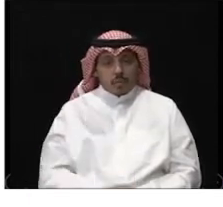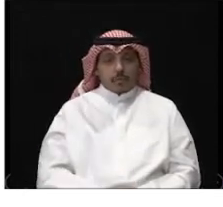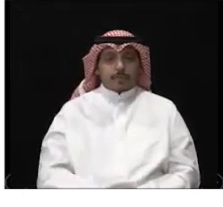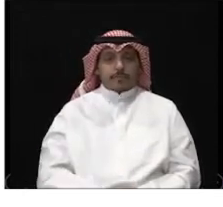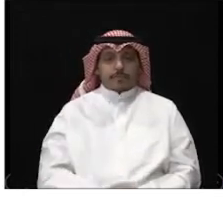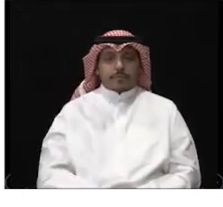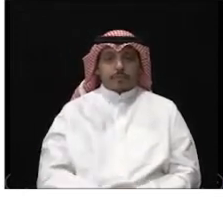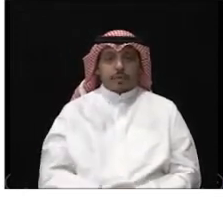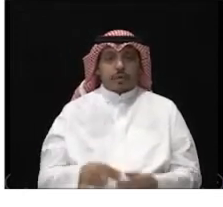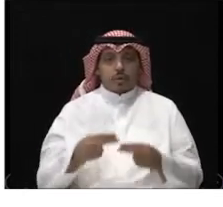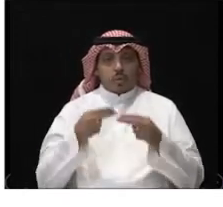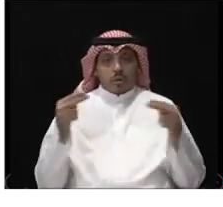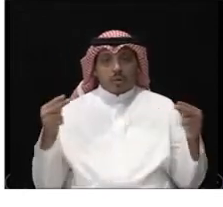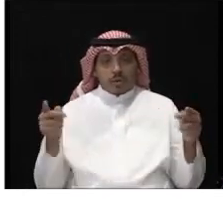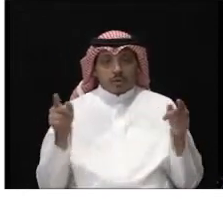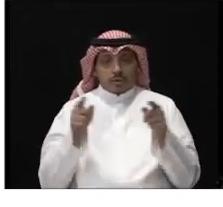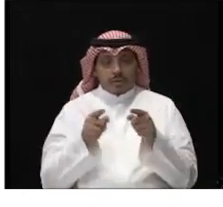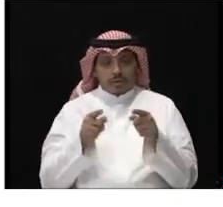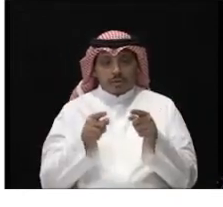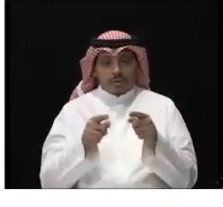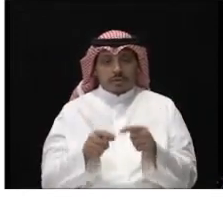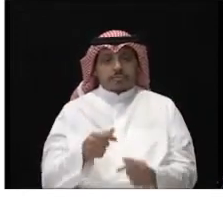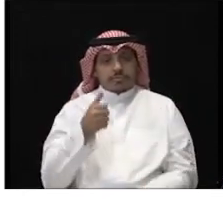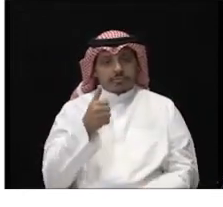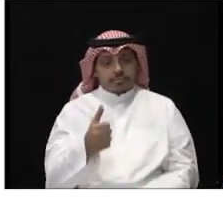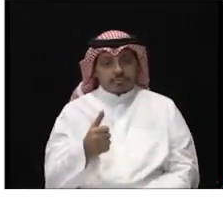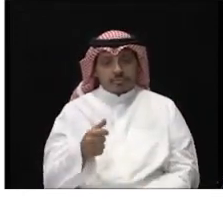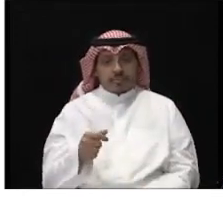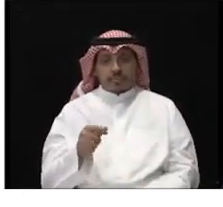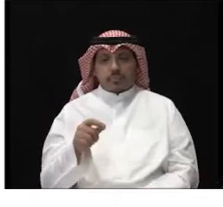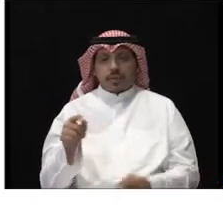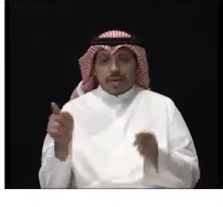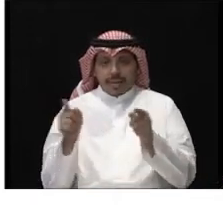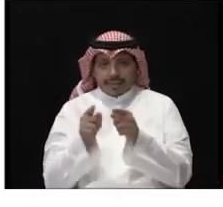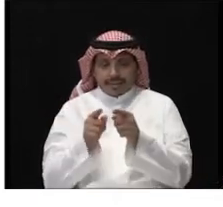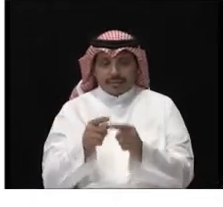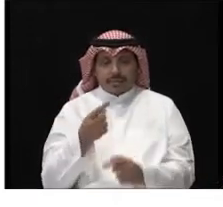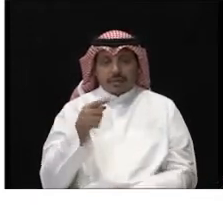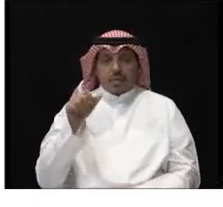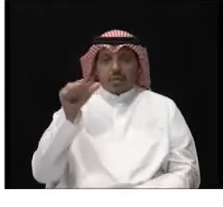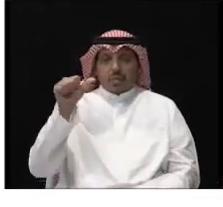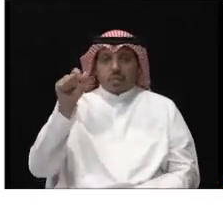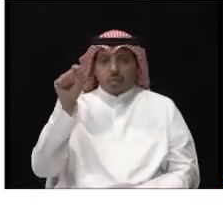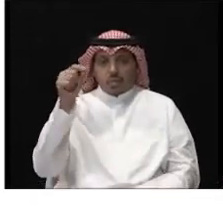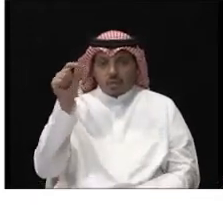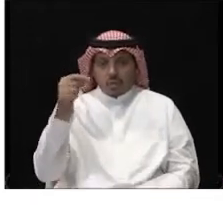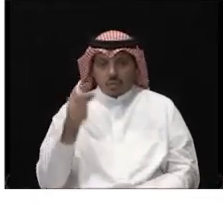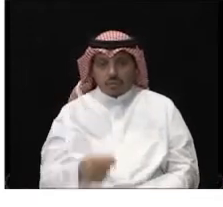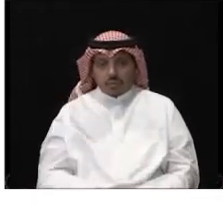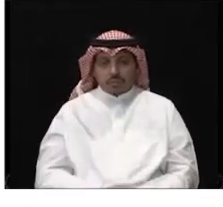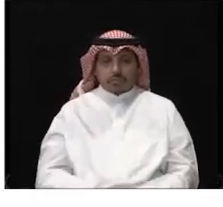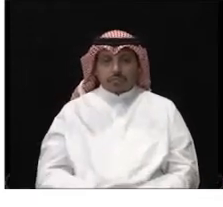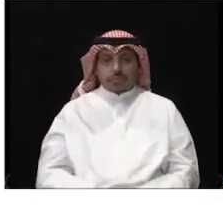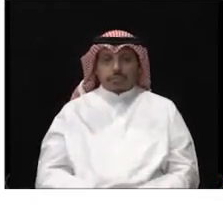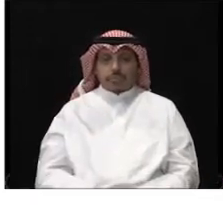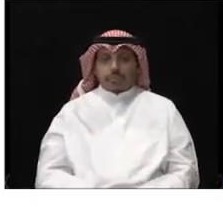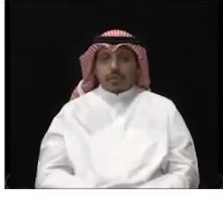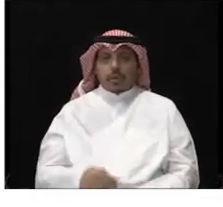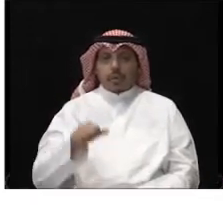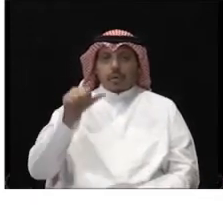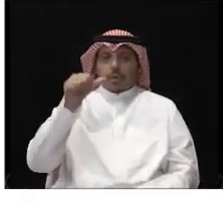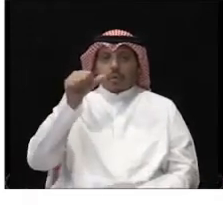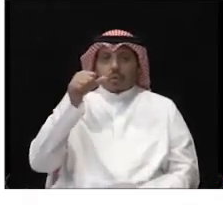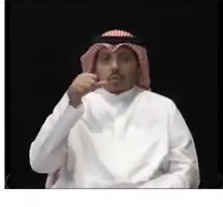أم طويل؟ صوت، أحسنتم، رائع جدا، قصير. وهنا صوت قصير ولا